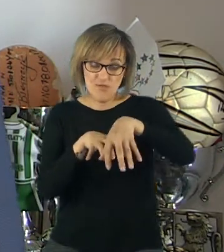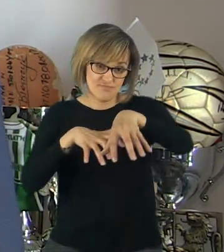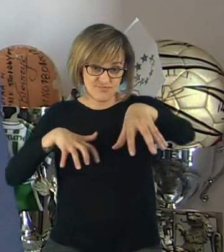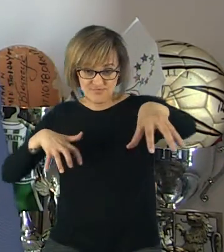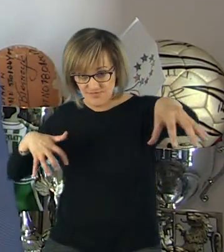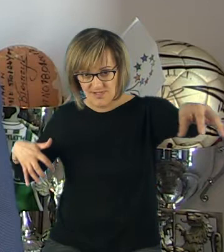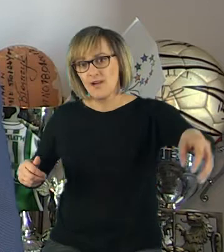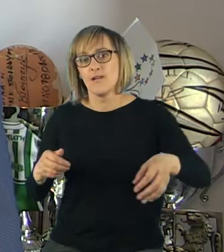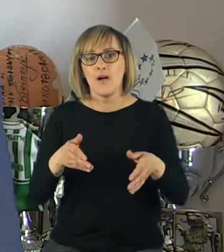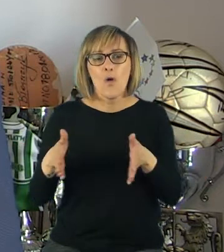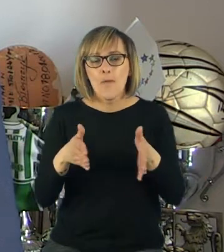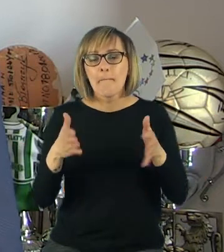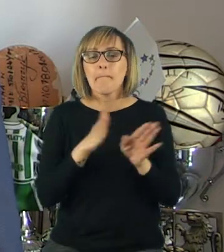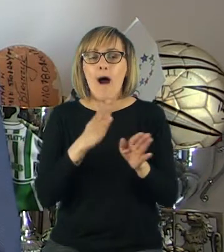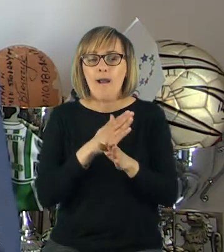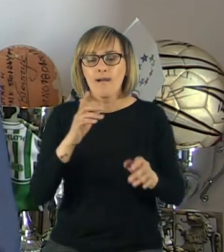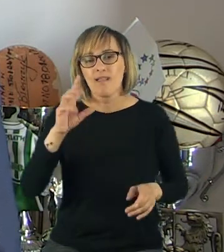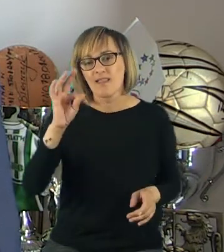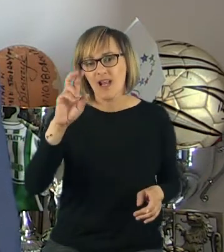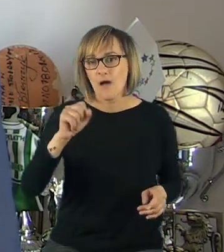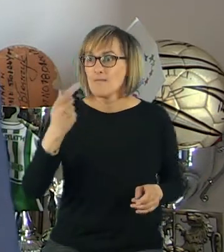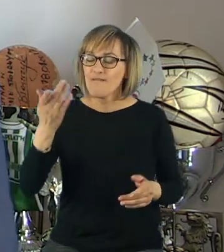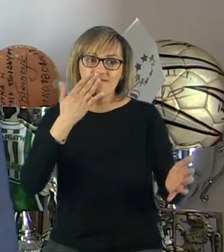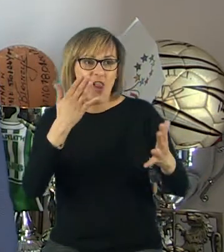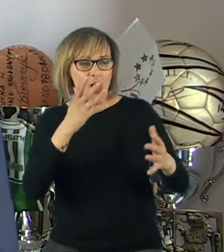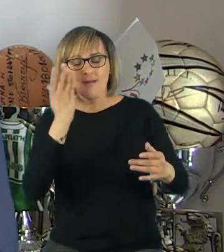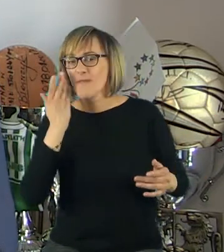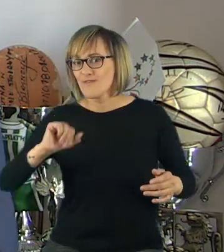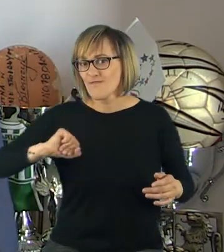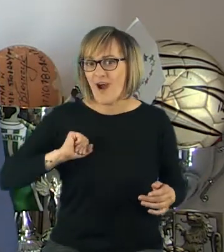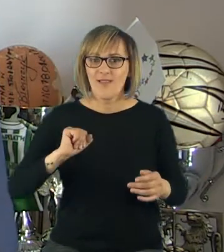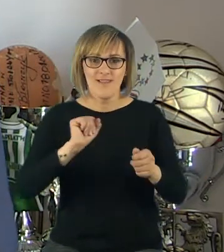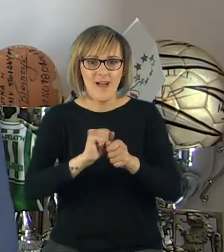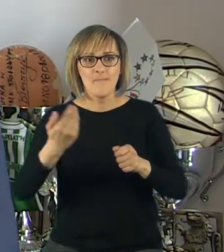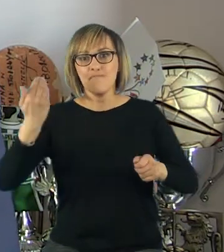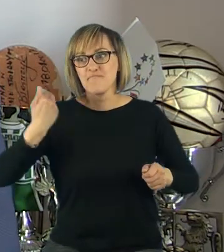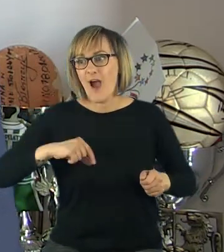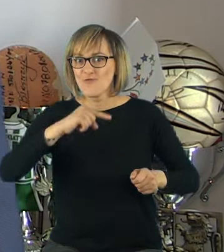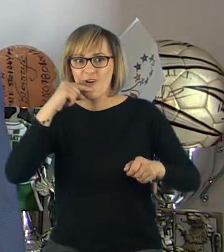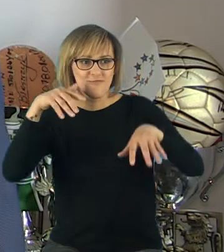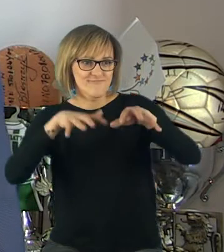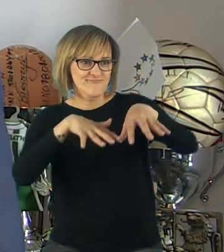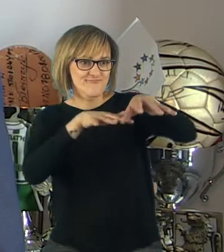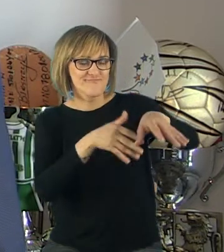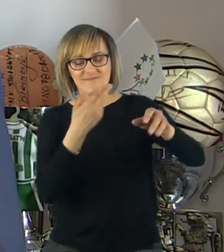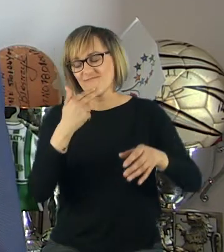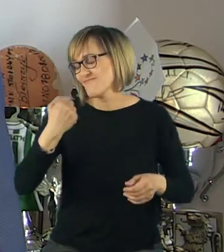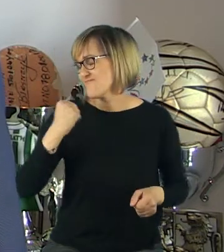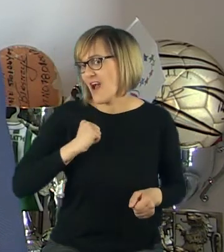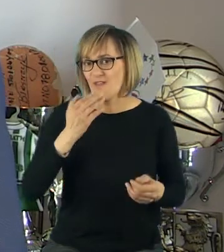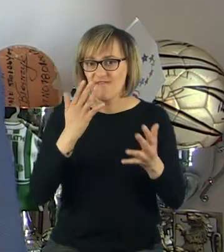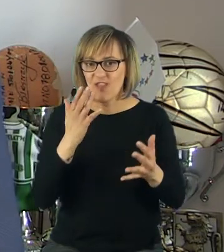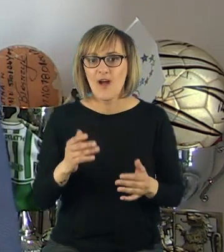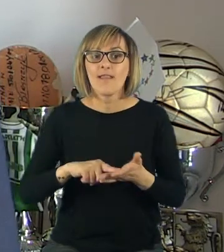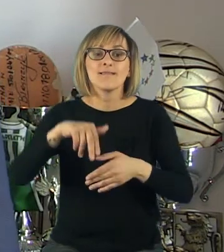na trasie w parku Traugutta, no efekt jest bardzo fajny, bo jest to właśnie tak biało-czerwono. A na